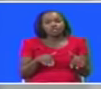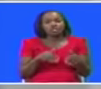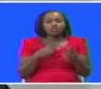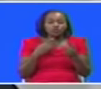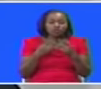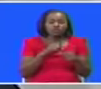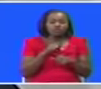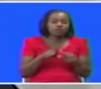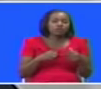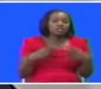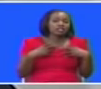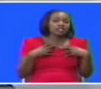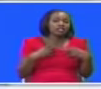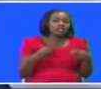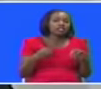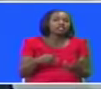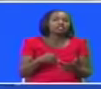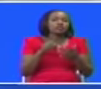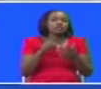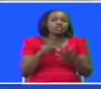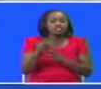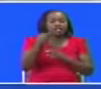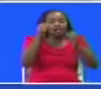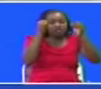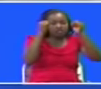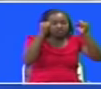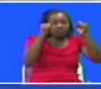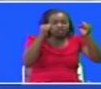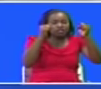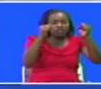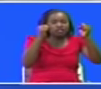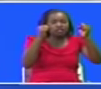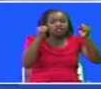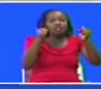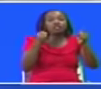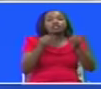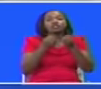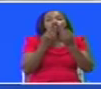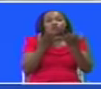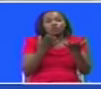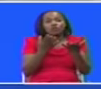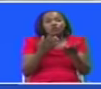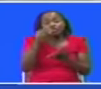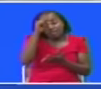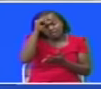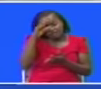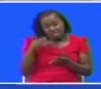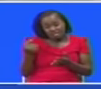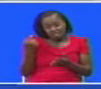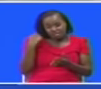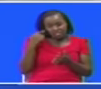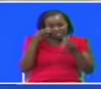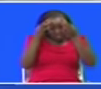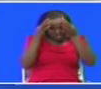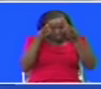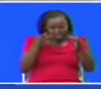afya, hususan mgomo ambao unaendelea hivi sasa. Mtazamaji, kukuarifu tu ni kwamba upande wa magavana kufikia jana wametoa siku tatu